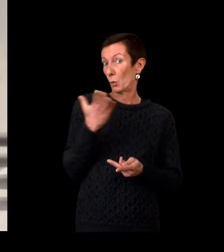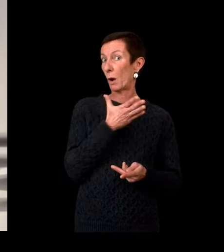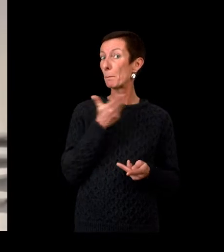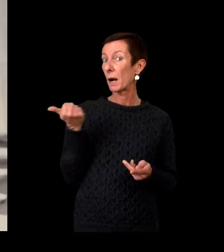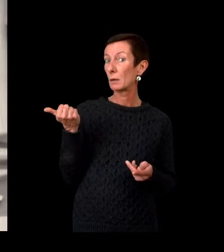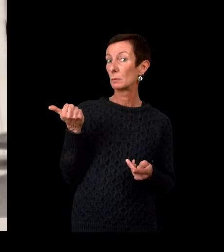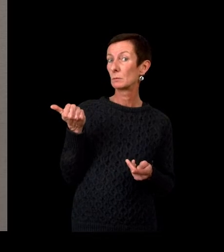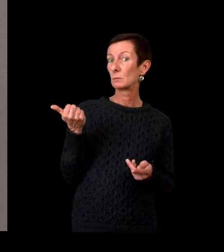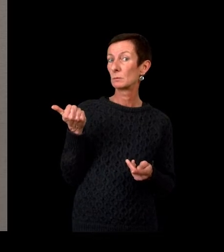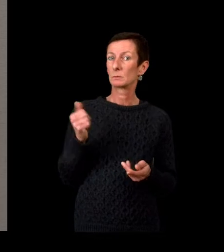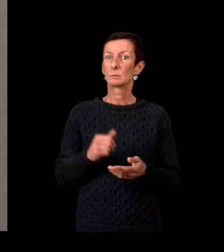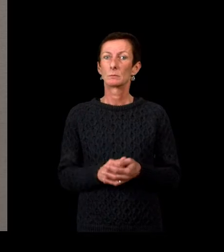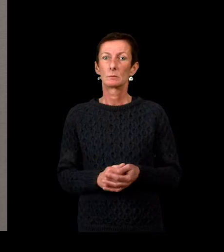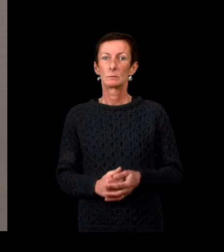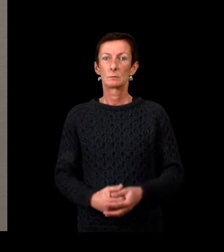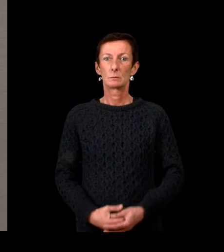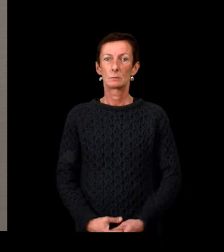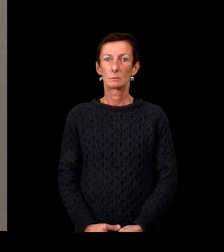Tiens, pourquoi pas?